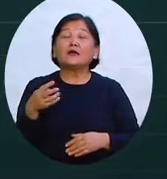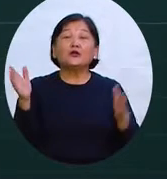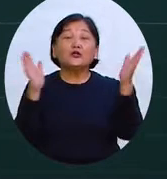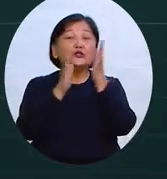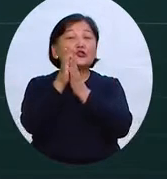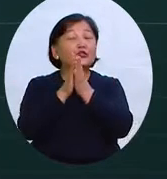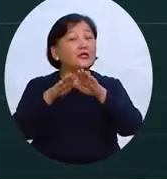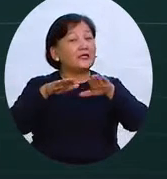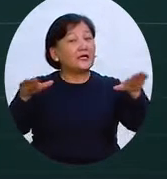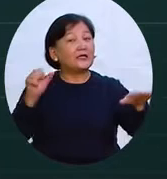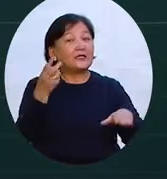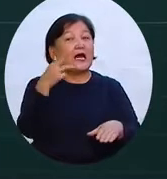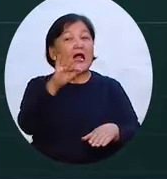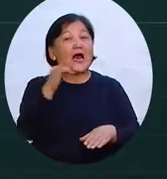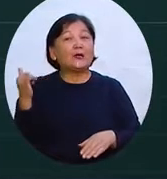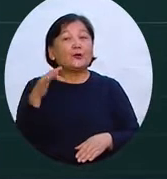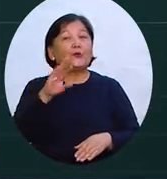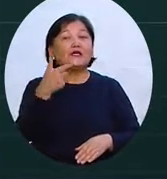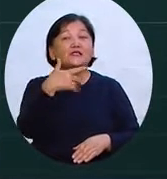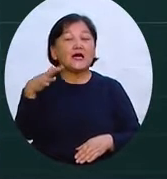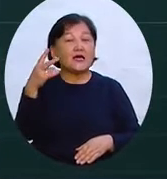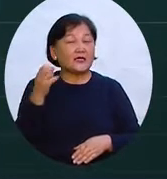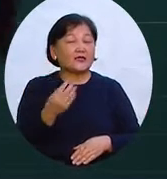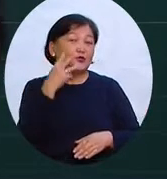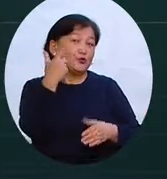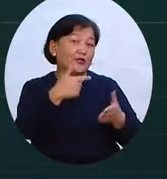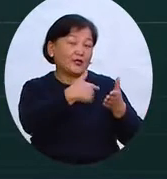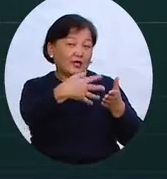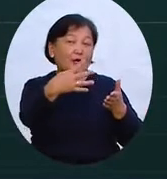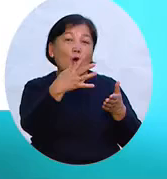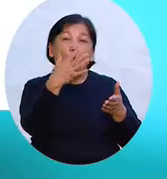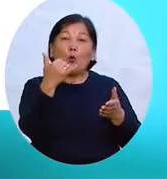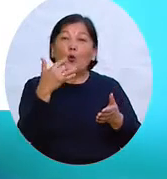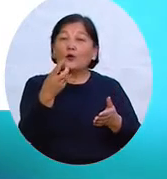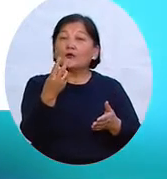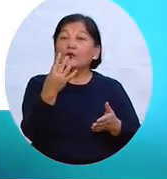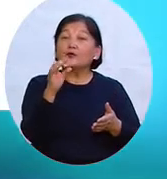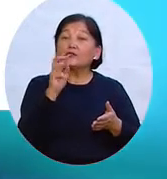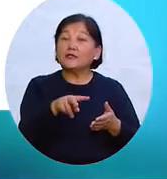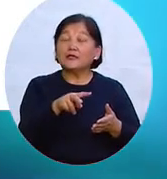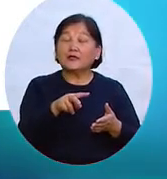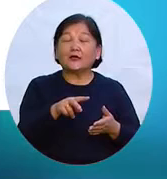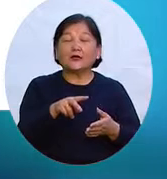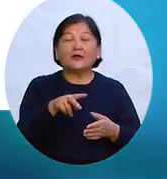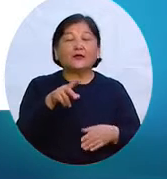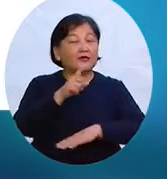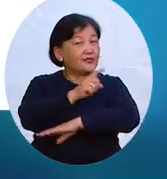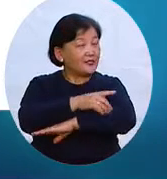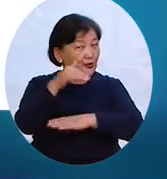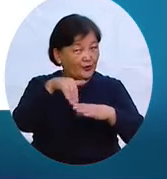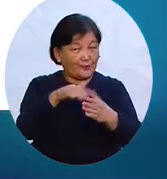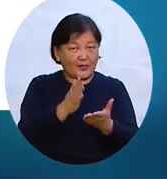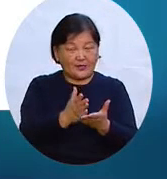Сайн байцгаана уу хүүхдүүдээ. Өнөөдрийн уран зохиолын хичээлээр долгорын нимагийн шүнийн талд адуу